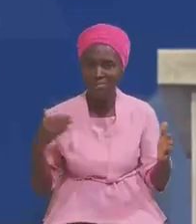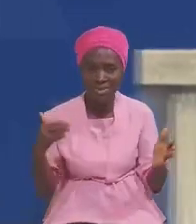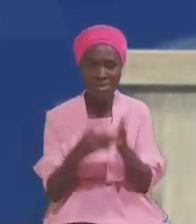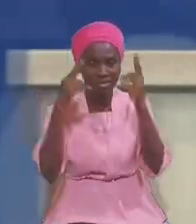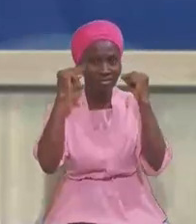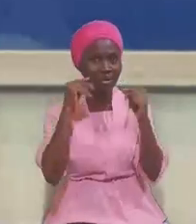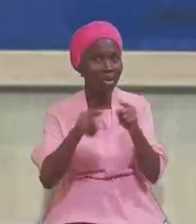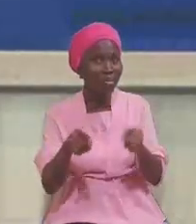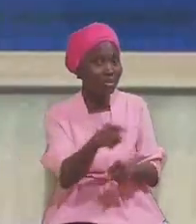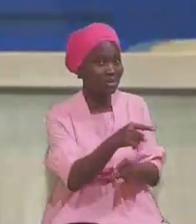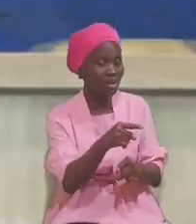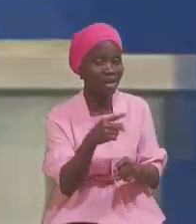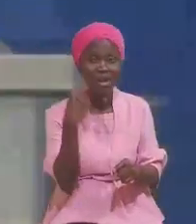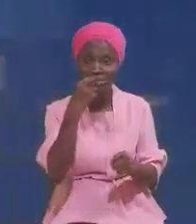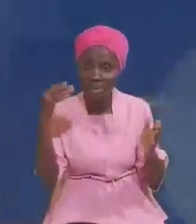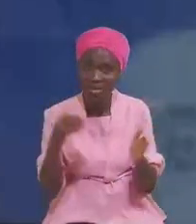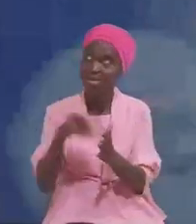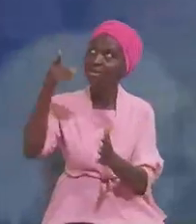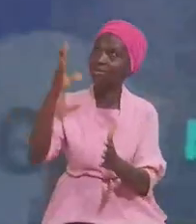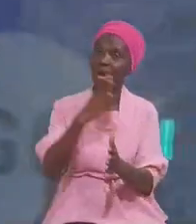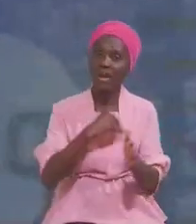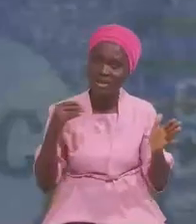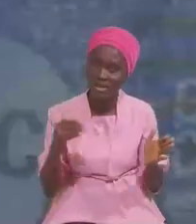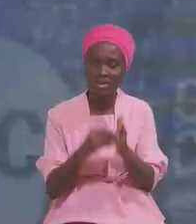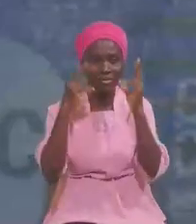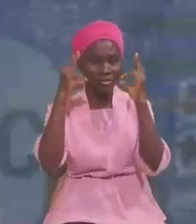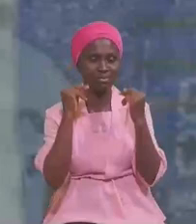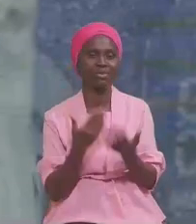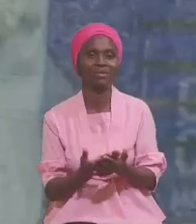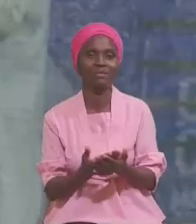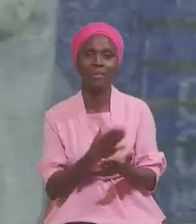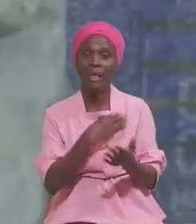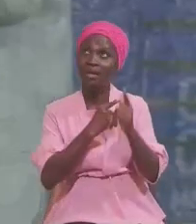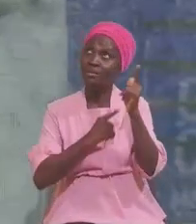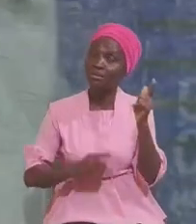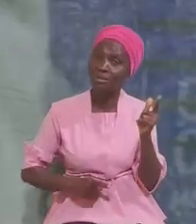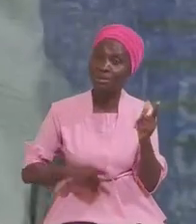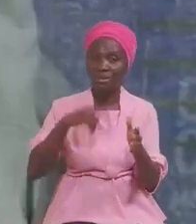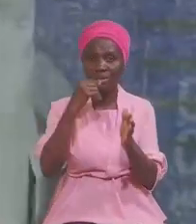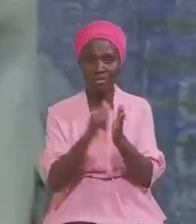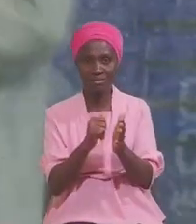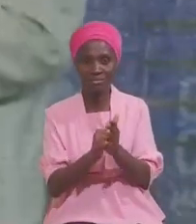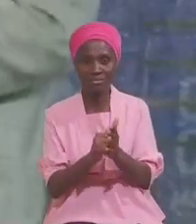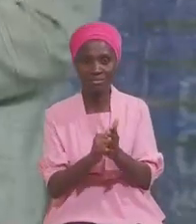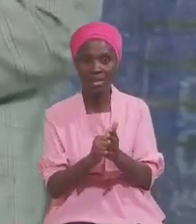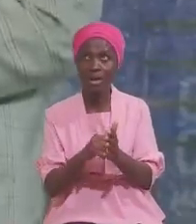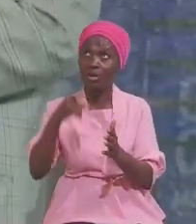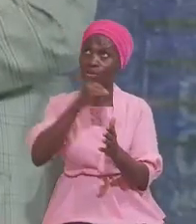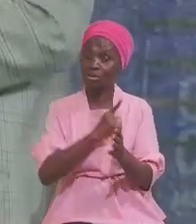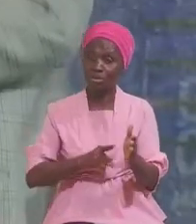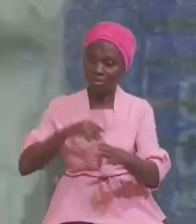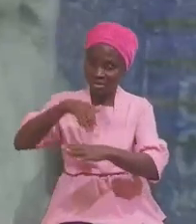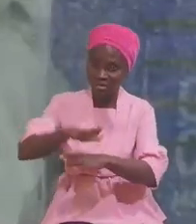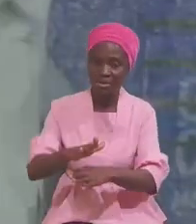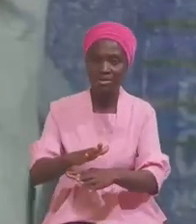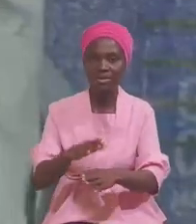parlé contre Dieu et contre Moïse. Et le Seigneur a envoyé des serpents brûlants.